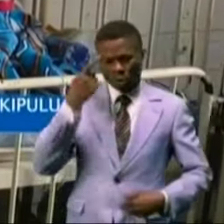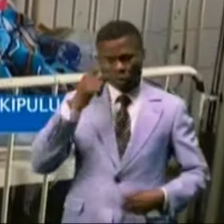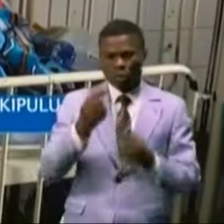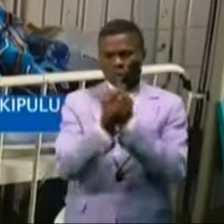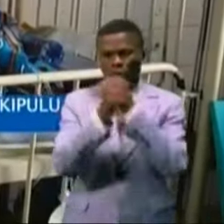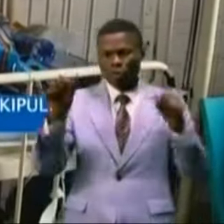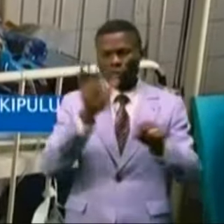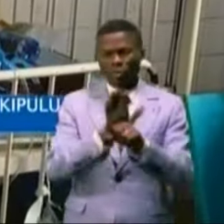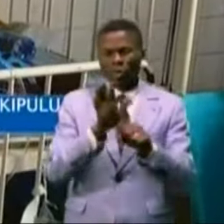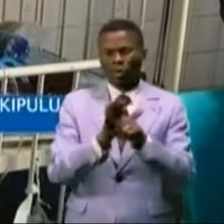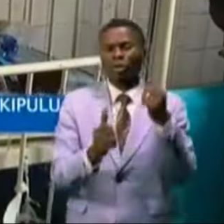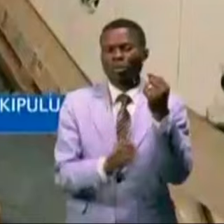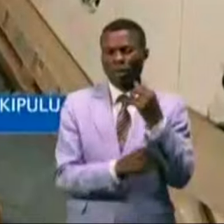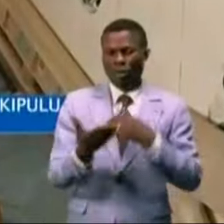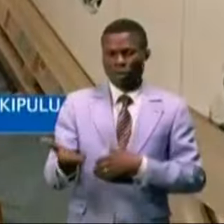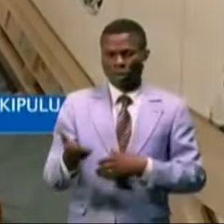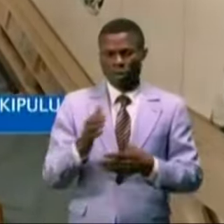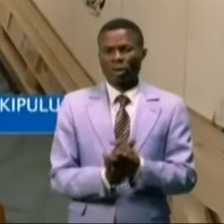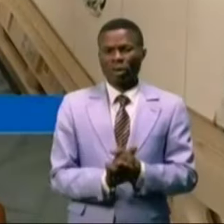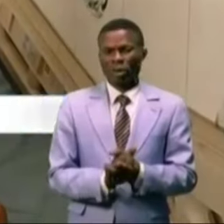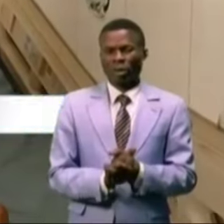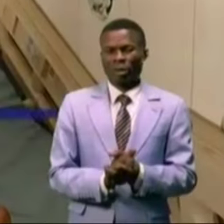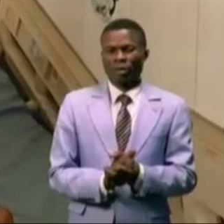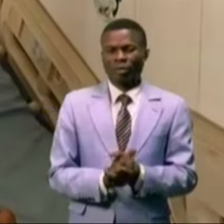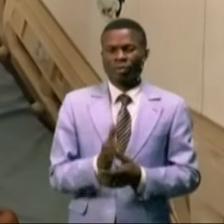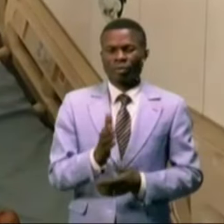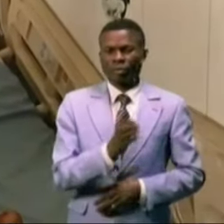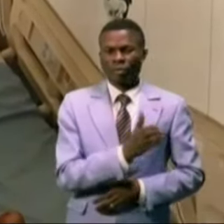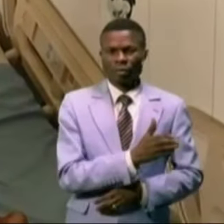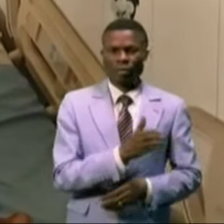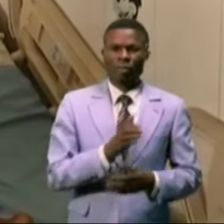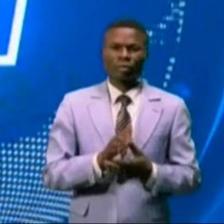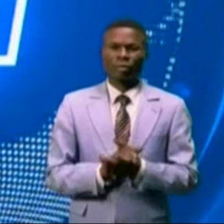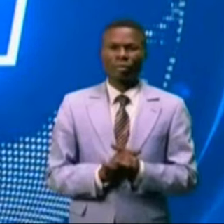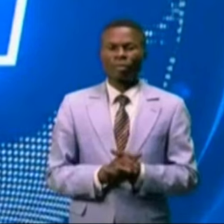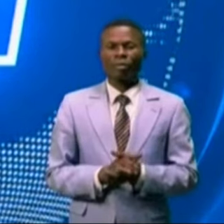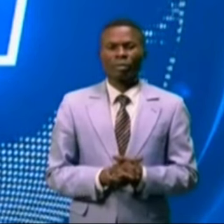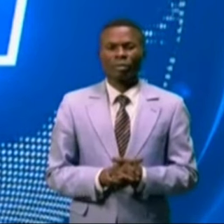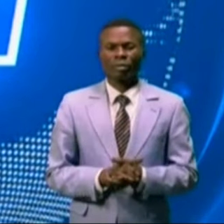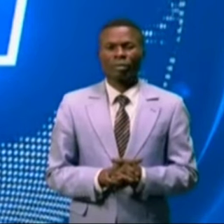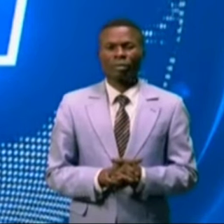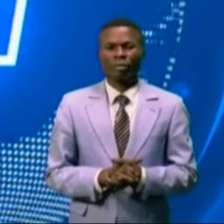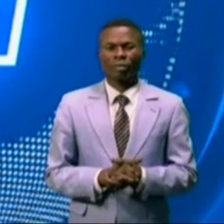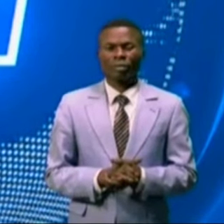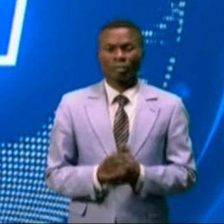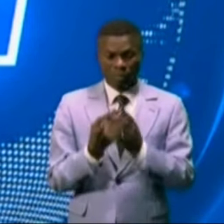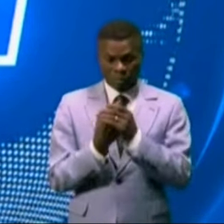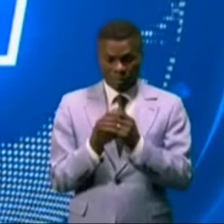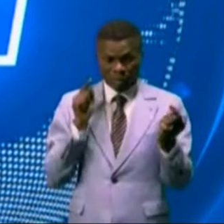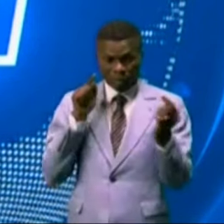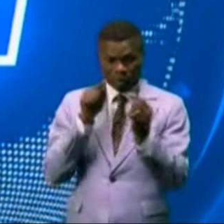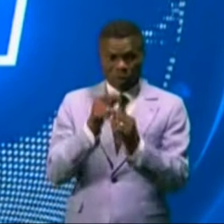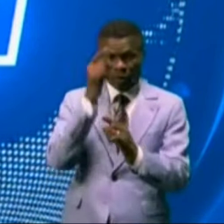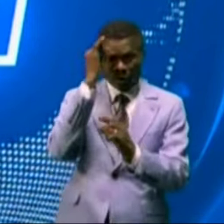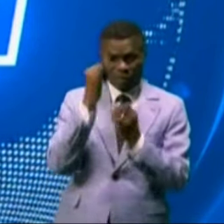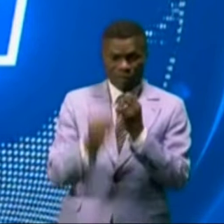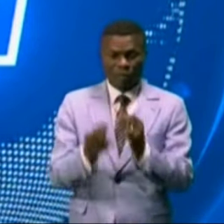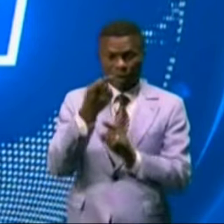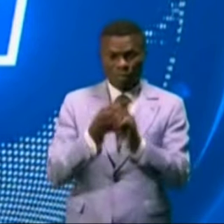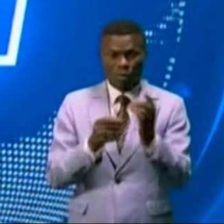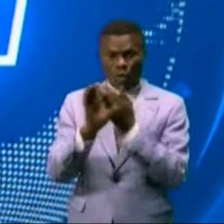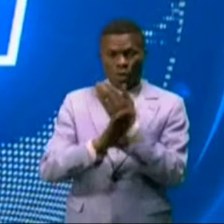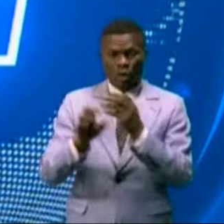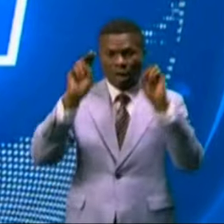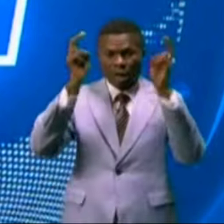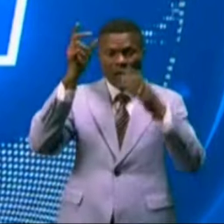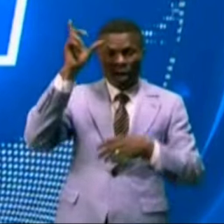sauver les autres dans la mesure du possible. D'ici fin août 2024, la ville